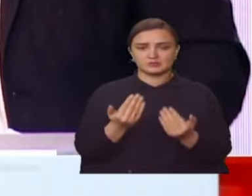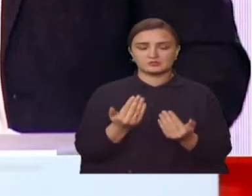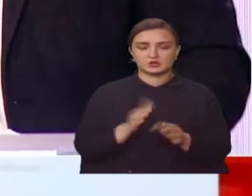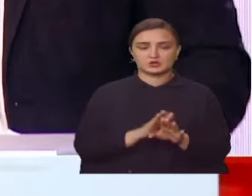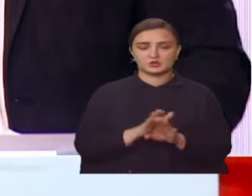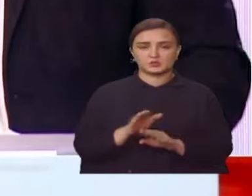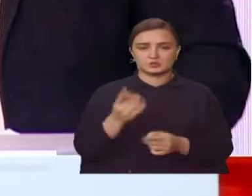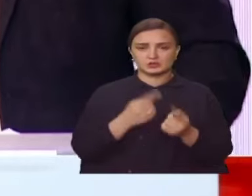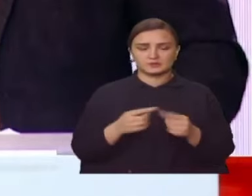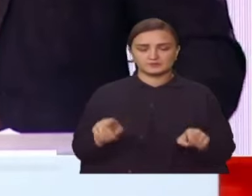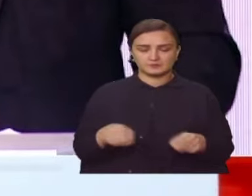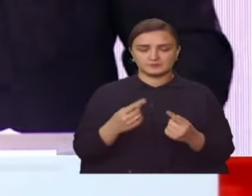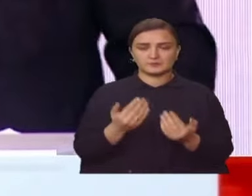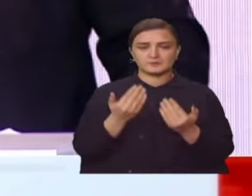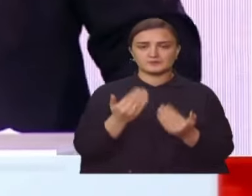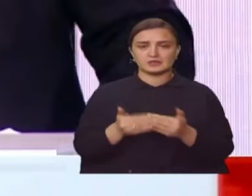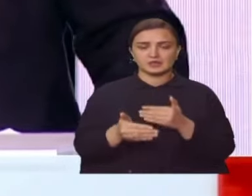სრული აღჭურვისთვის და მისი